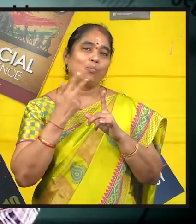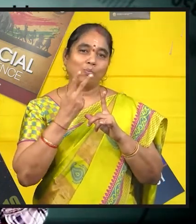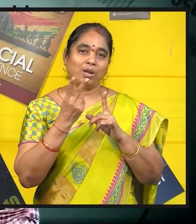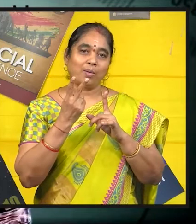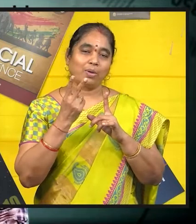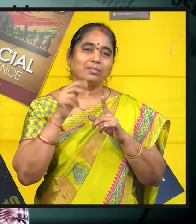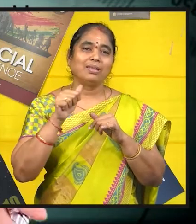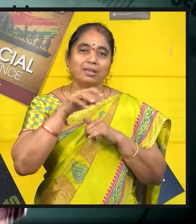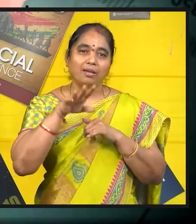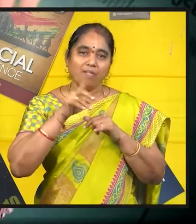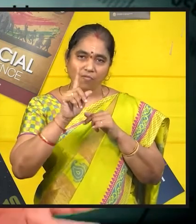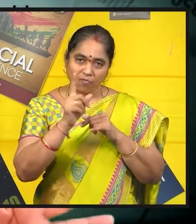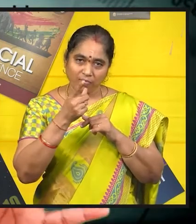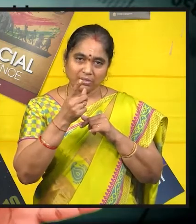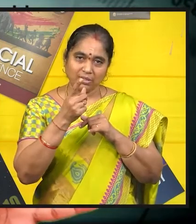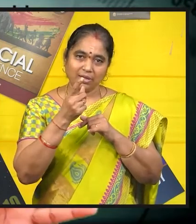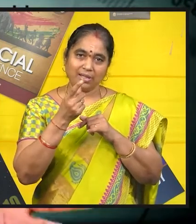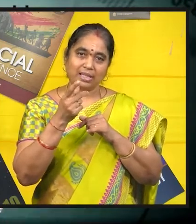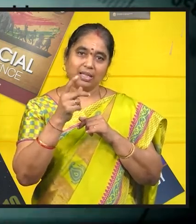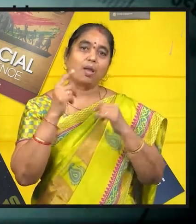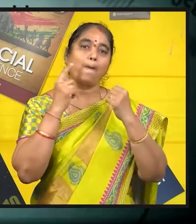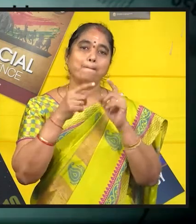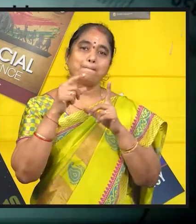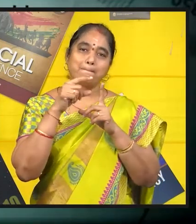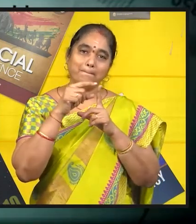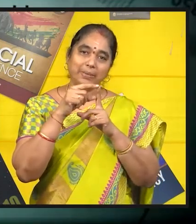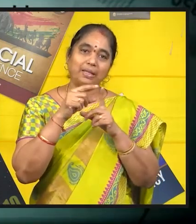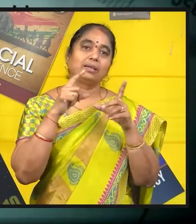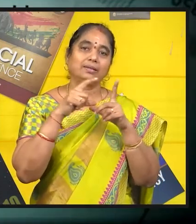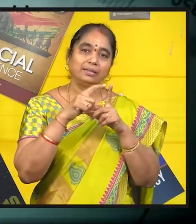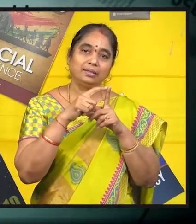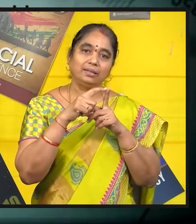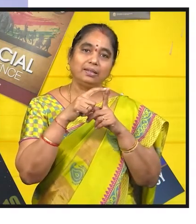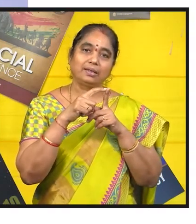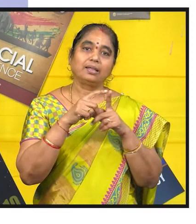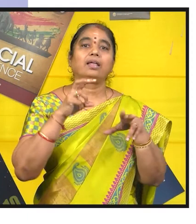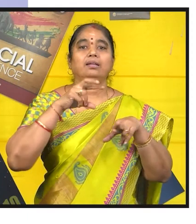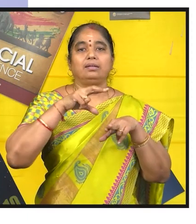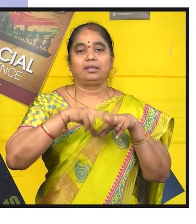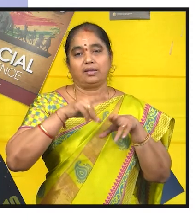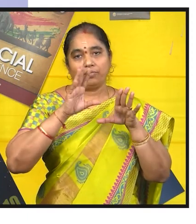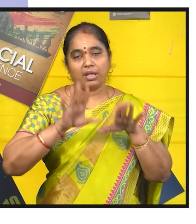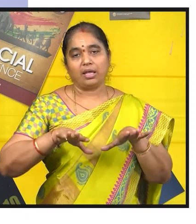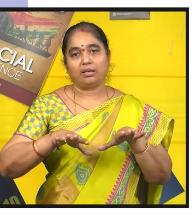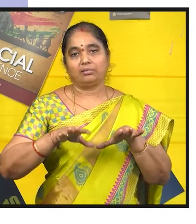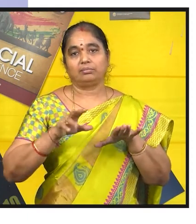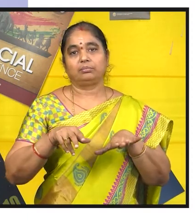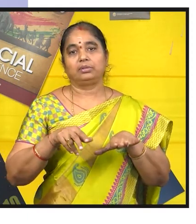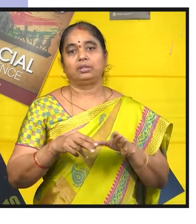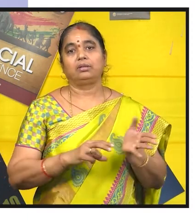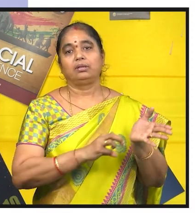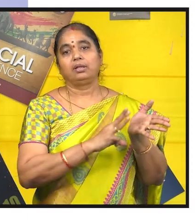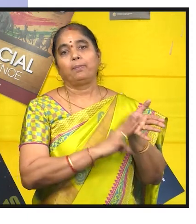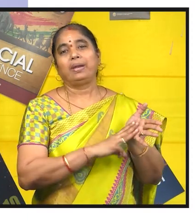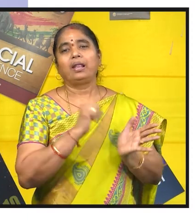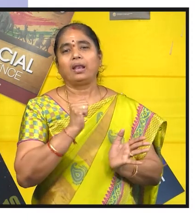பார்த்துட்டோம், உலோகம் எங்க இருக்குது? முதல் தொகுதியில் இருக்குது, அதே மாதிரி பி தொகுதியில் இருக்குது, டி தொகுதியில் இருக்குது, எஃப் தொகுதியில் இருக்கிறது. அப்ப இந்த